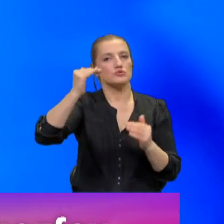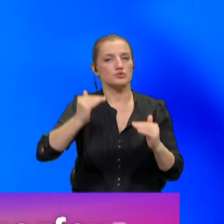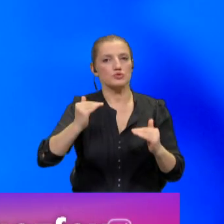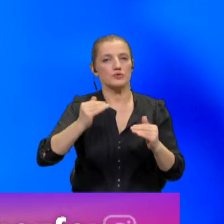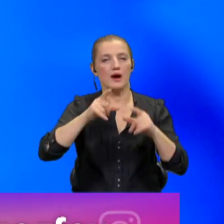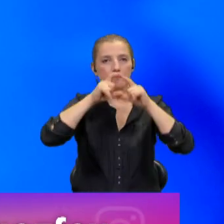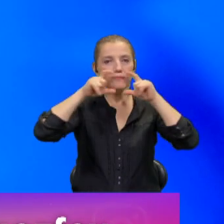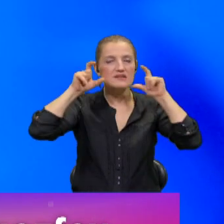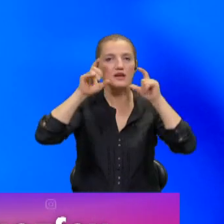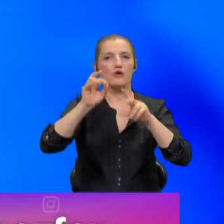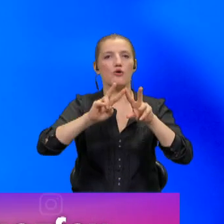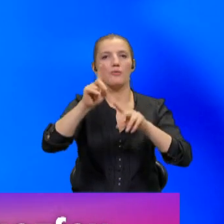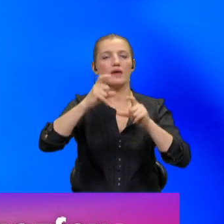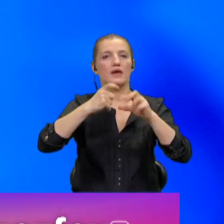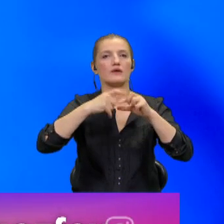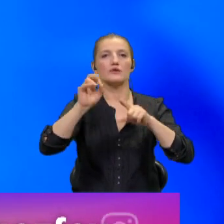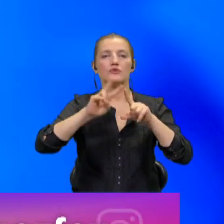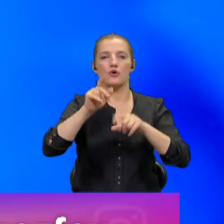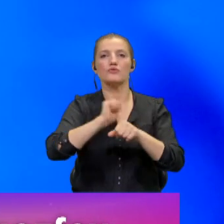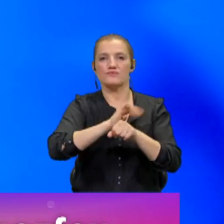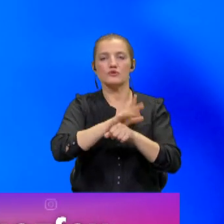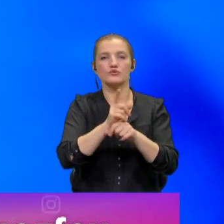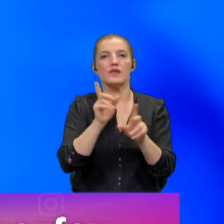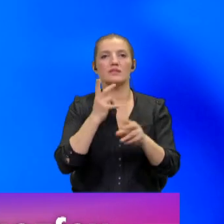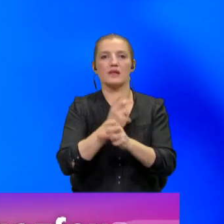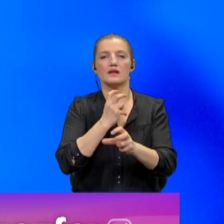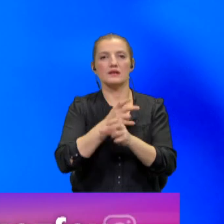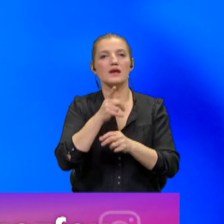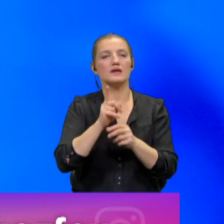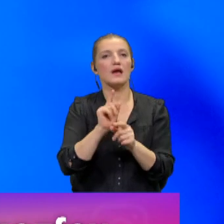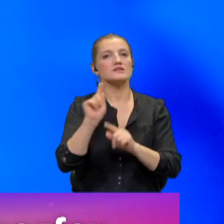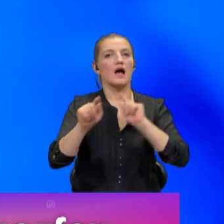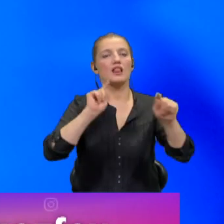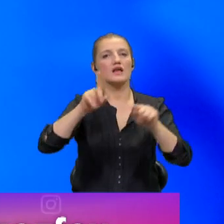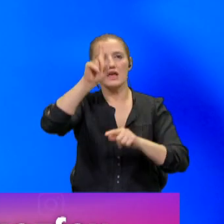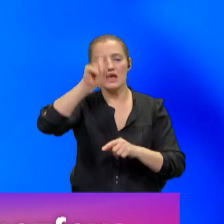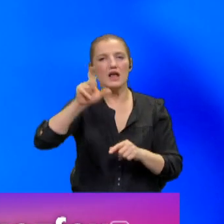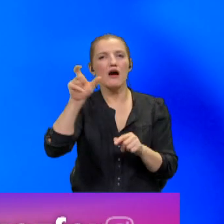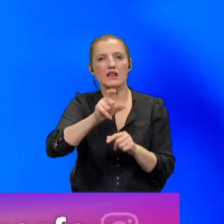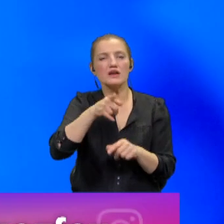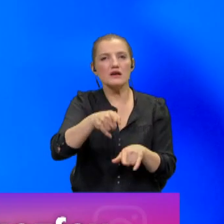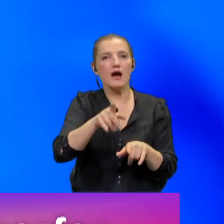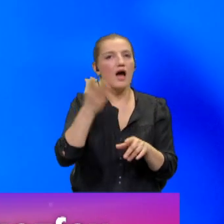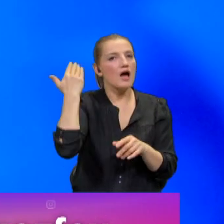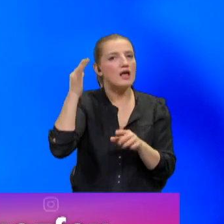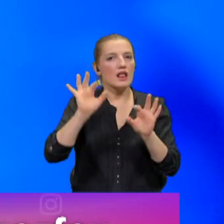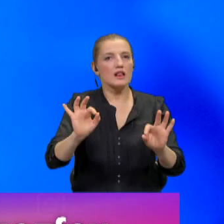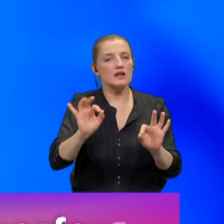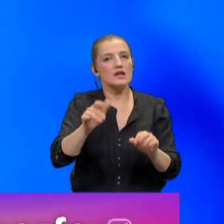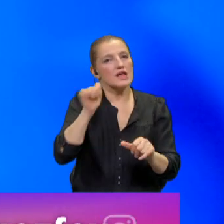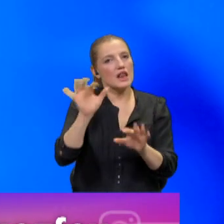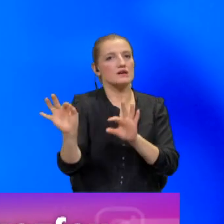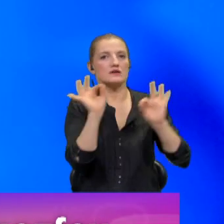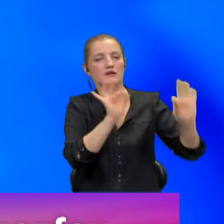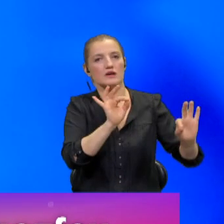maskeyi 12.10 varyantları oluşturduğu tehlike virüsün yayılmasına karşı salgın ilk aylarındaki ciddiyetimizi geri dönmek